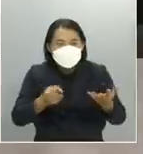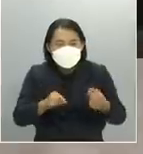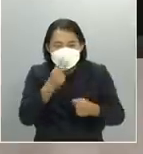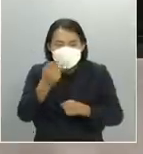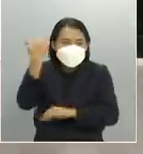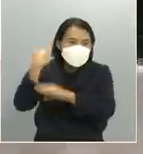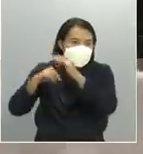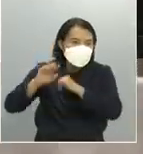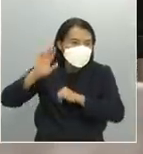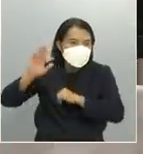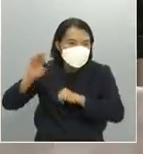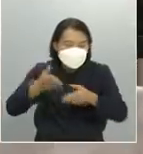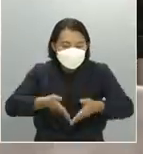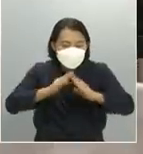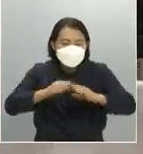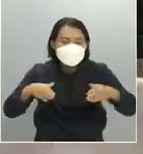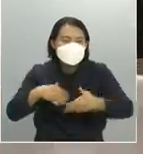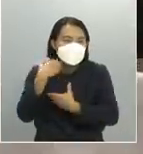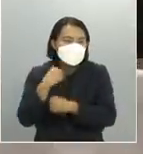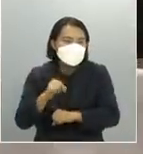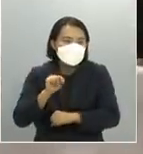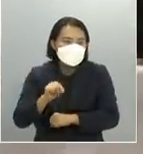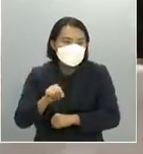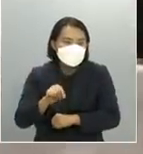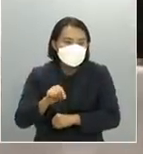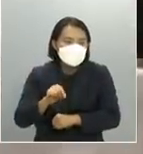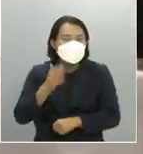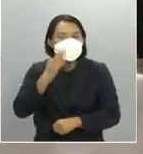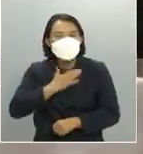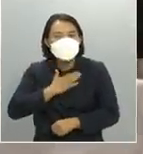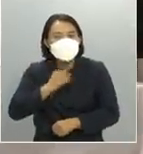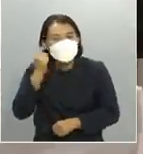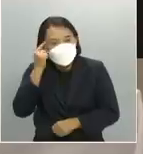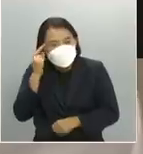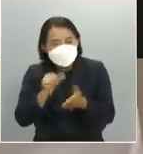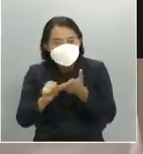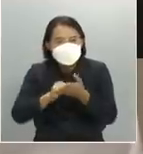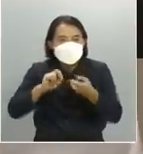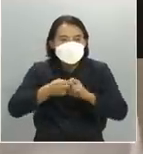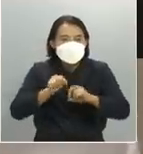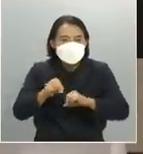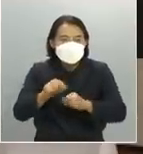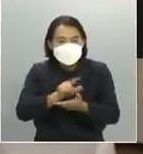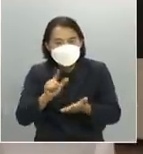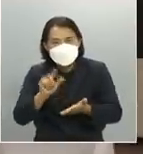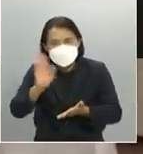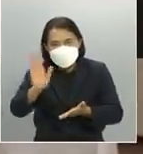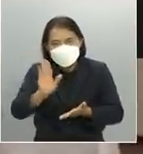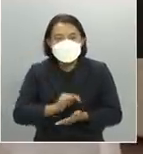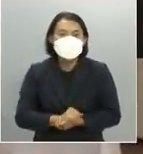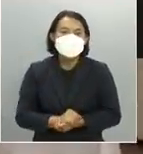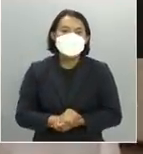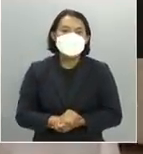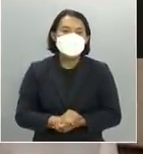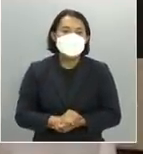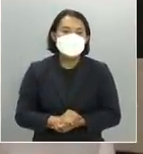ตั้งมาเราก็ควรจะมีความมั่นแน่และช่วยแก้ปัญหาไม่ใช่เราช่ว